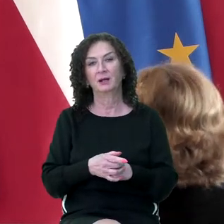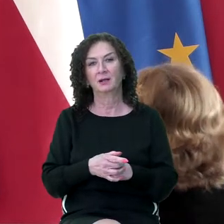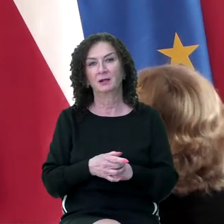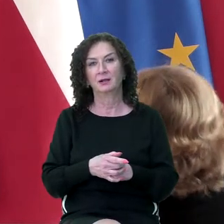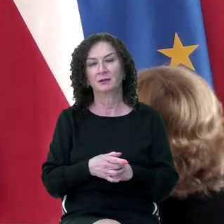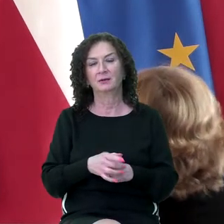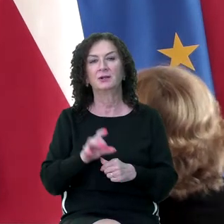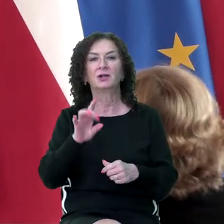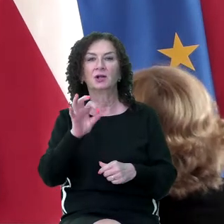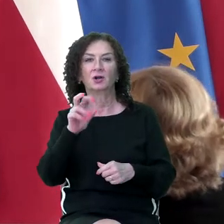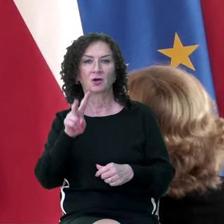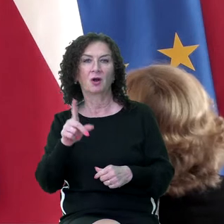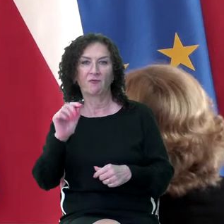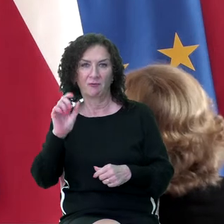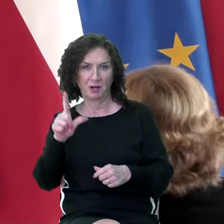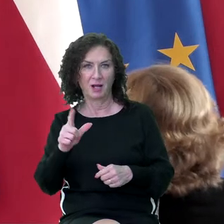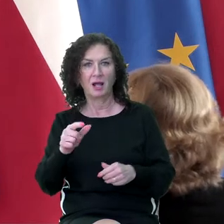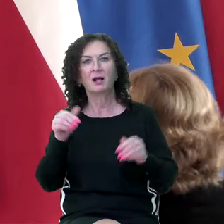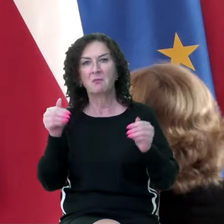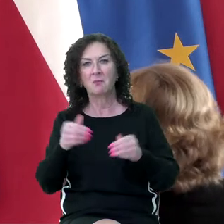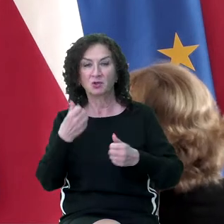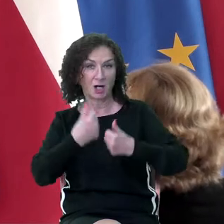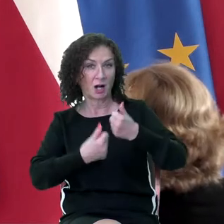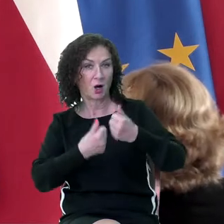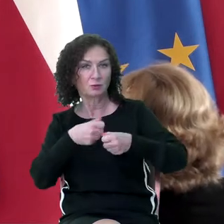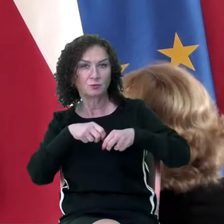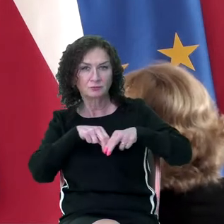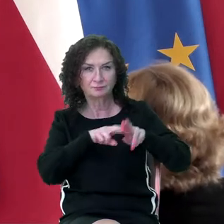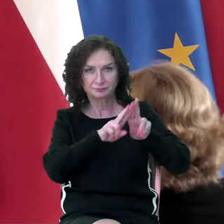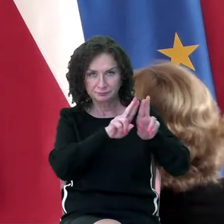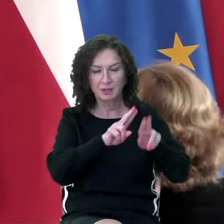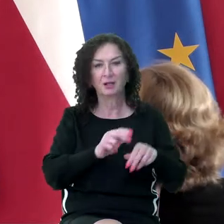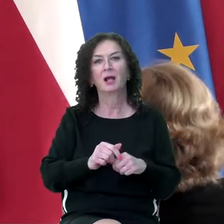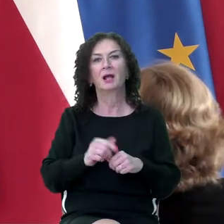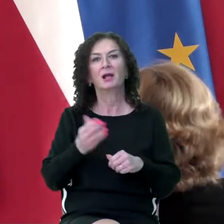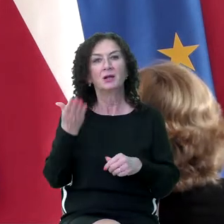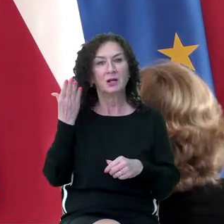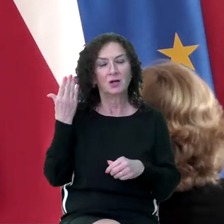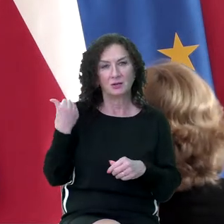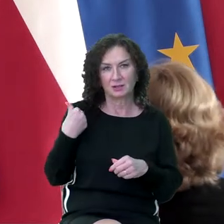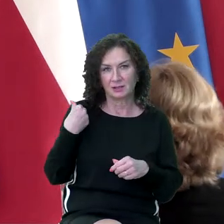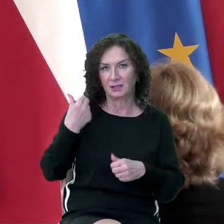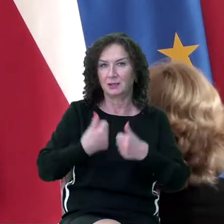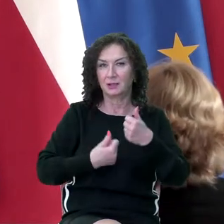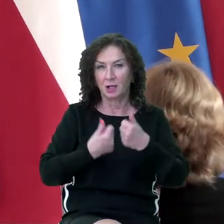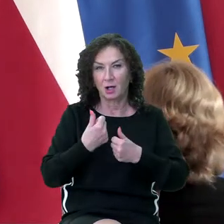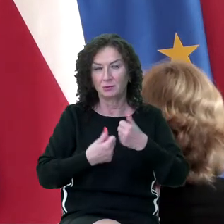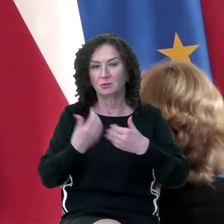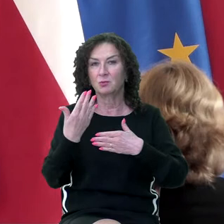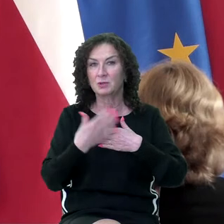konkursy.govtech.gov.pl, gdzie takie konkursy można zamieszczać. Ostatnio z sukcesem zakończony konkurs przez UOKiK